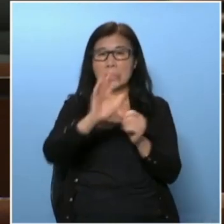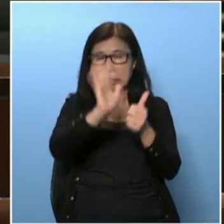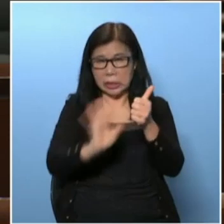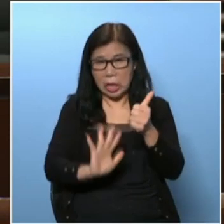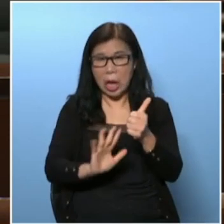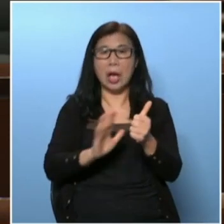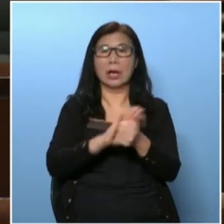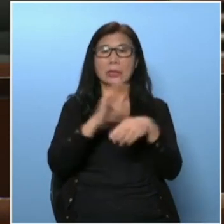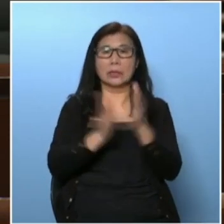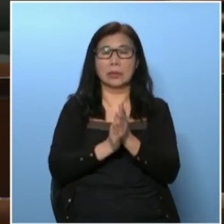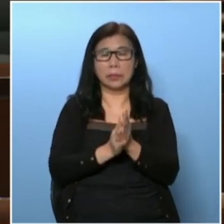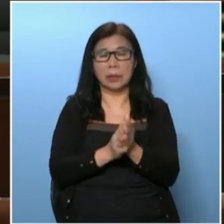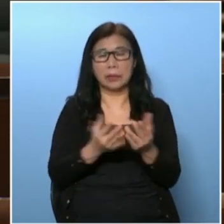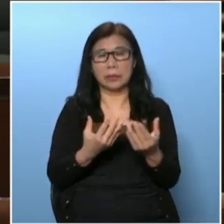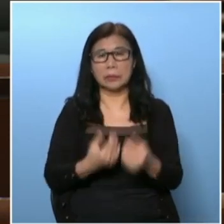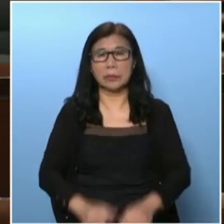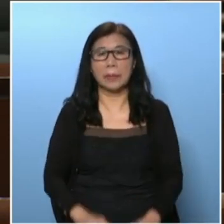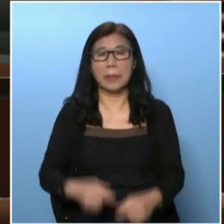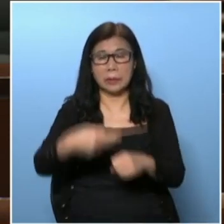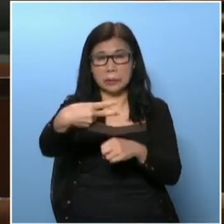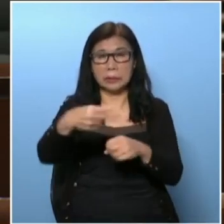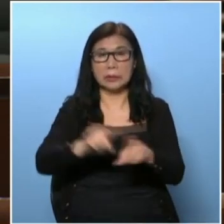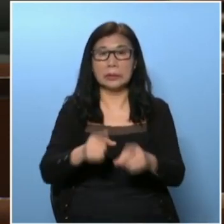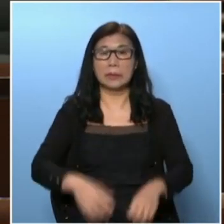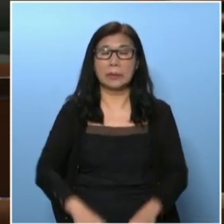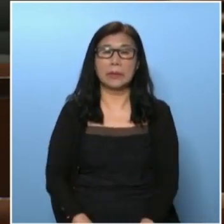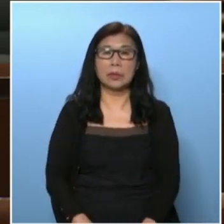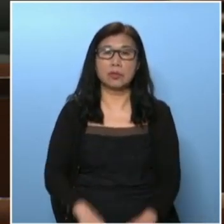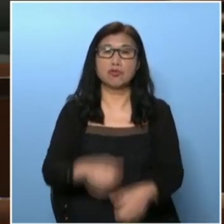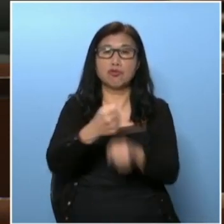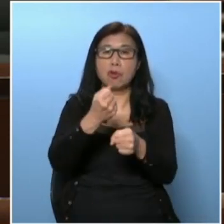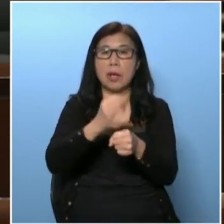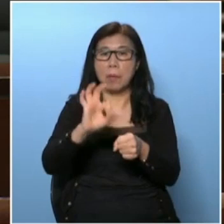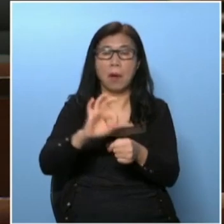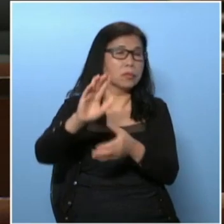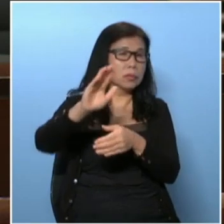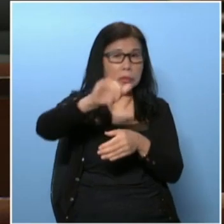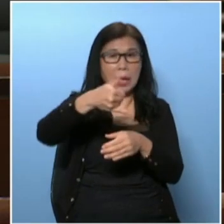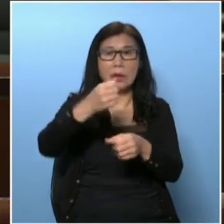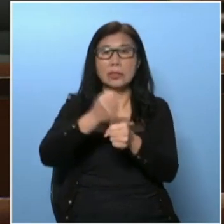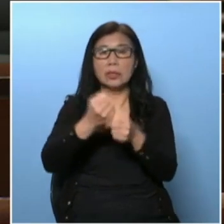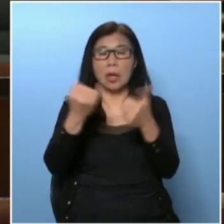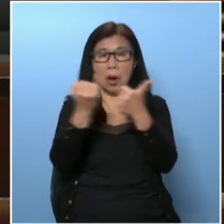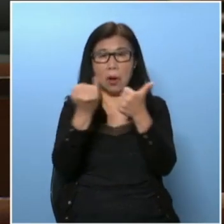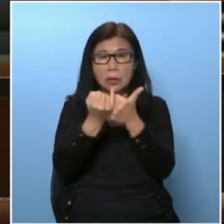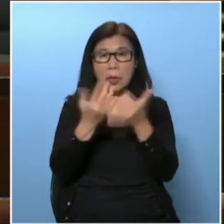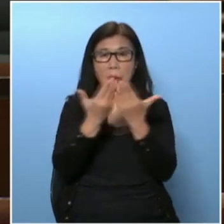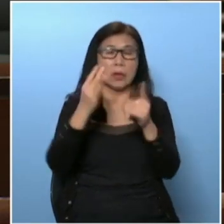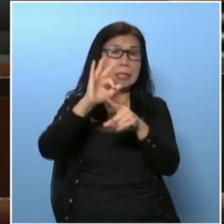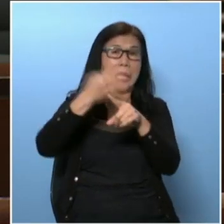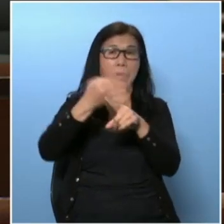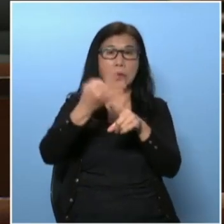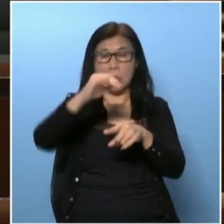大嘅打擊。第二個就係、是，即係等於抗職，學生就抗課